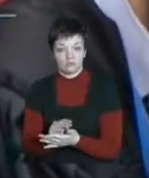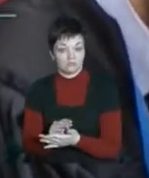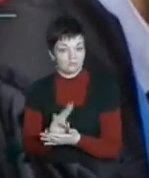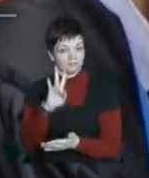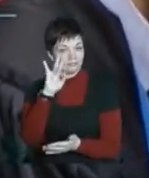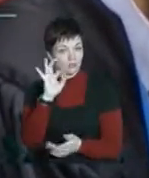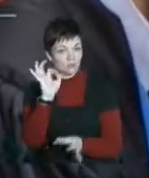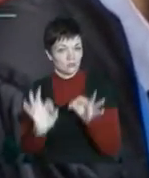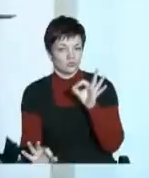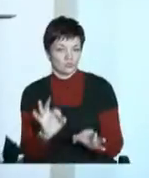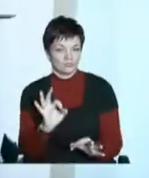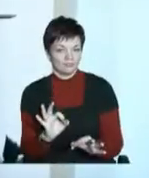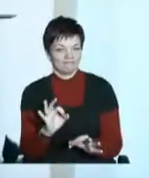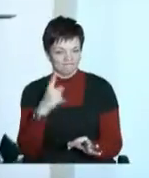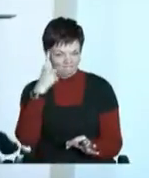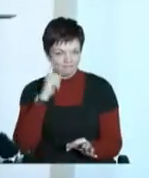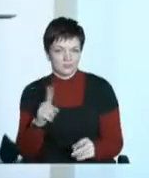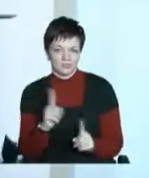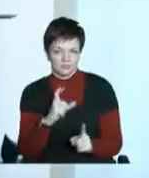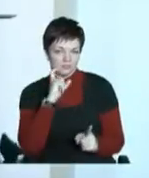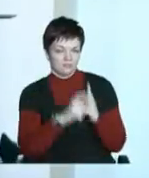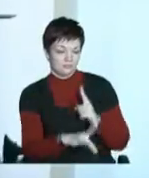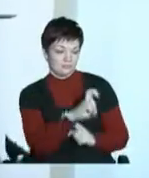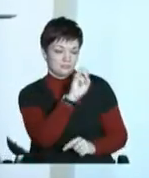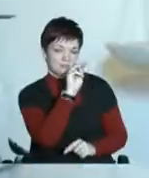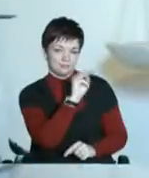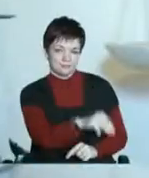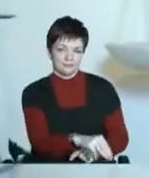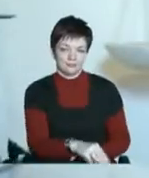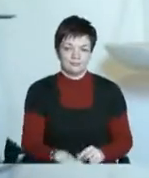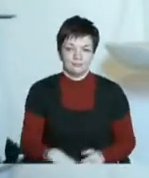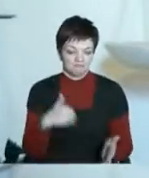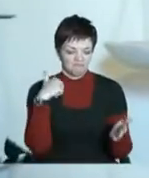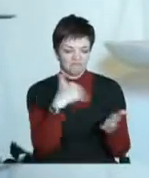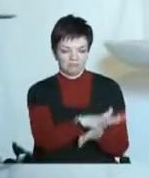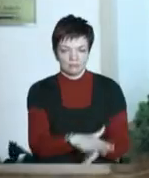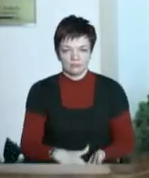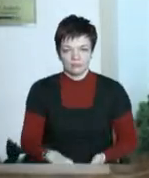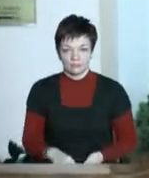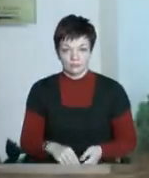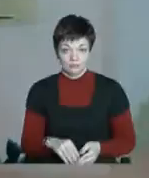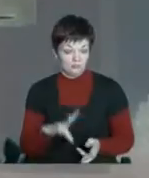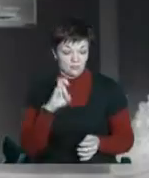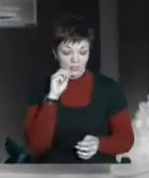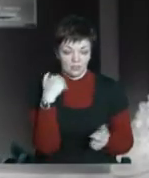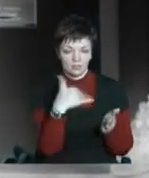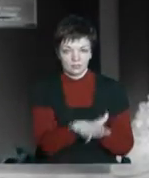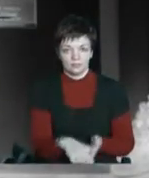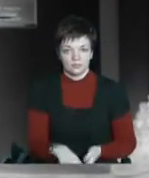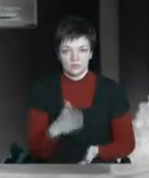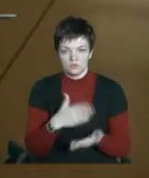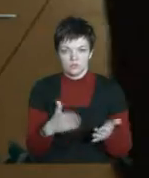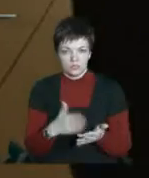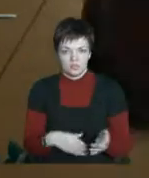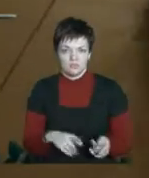суда была прогнозируемой. Коллегия судей окружного административного суда отклонила ходатайство представителей Арсена